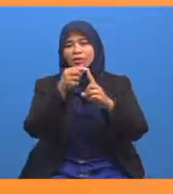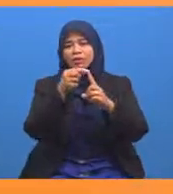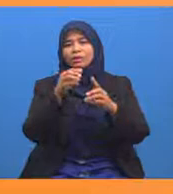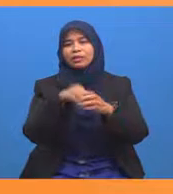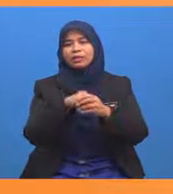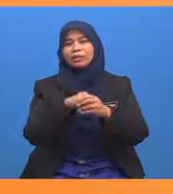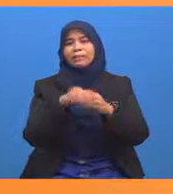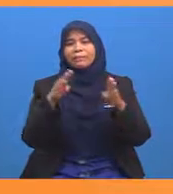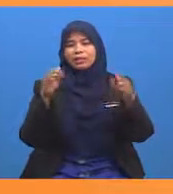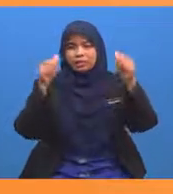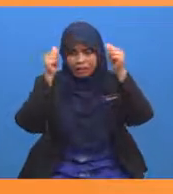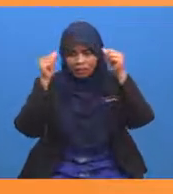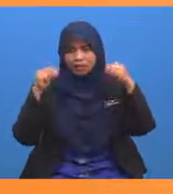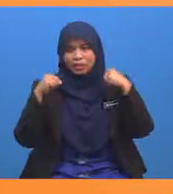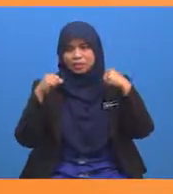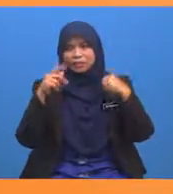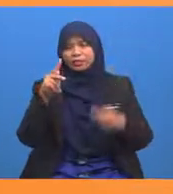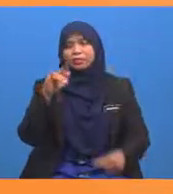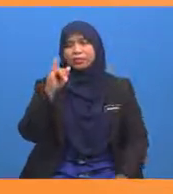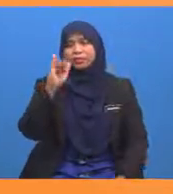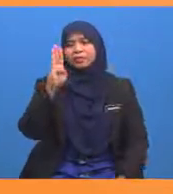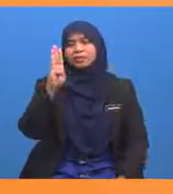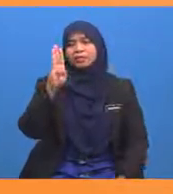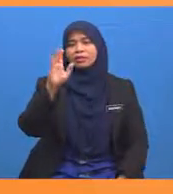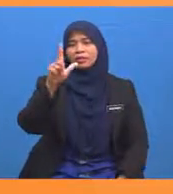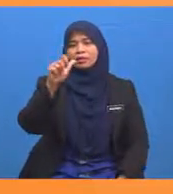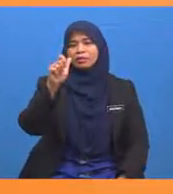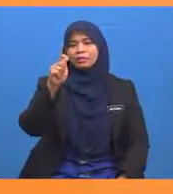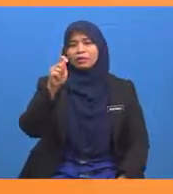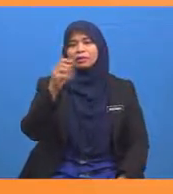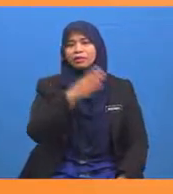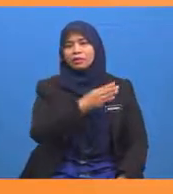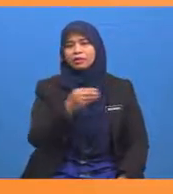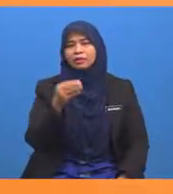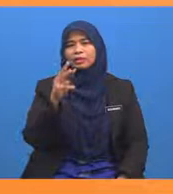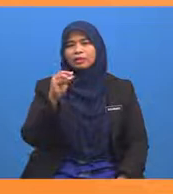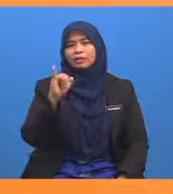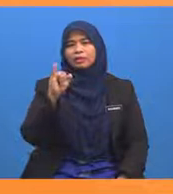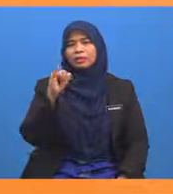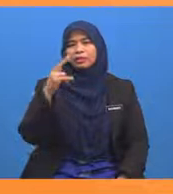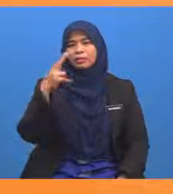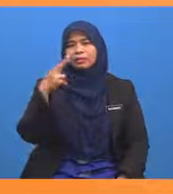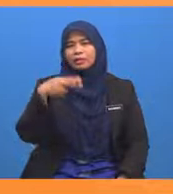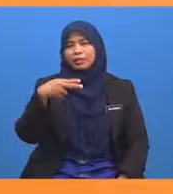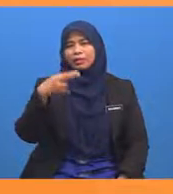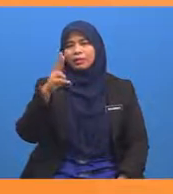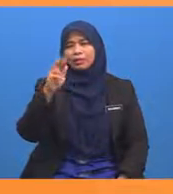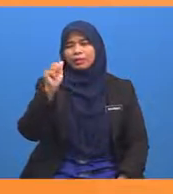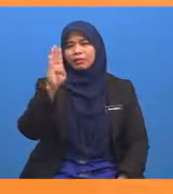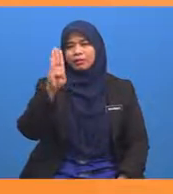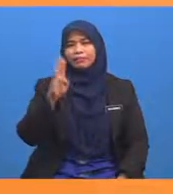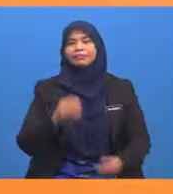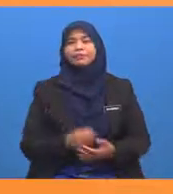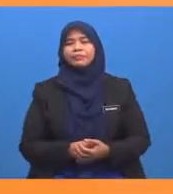perkataan bahasa Arab, iaitu kiblat dan mihrab. Perhatikan ejaannya dan cuba